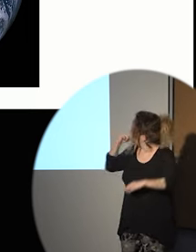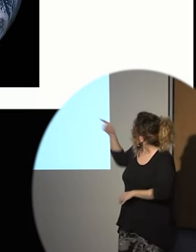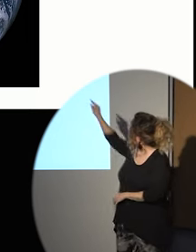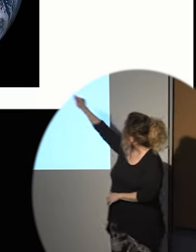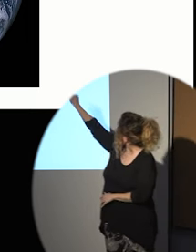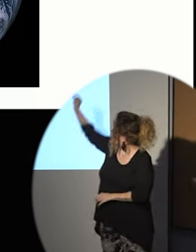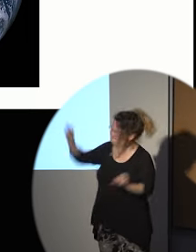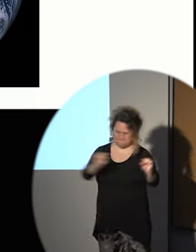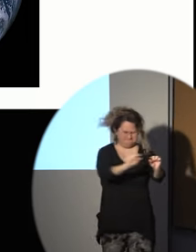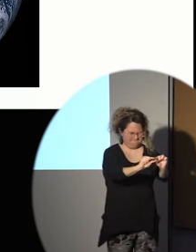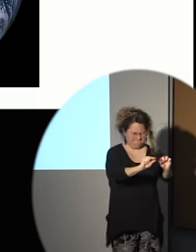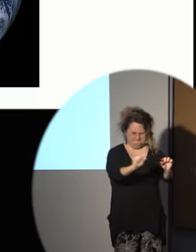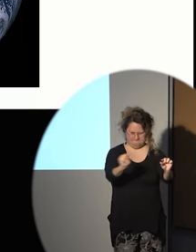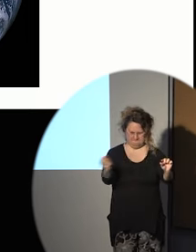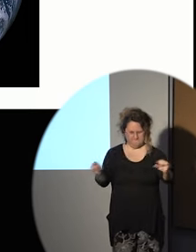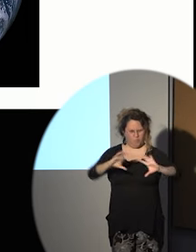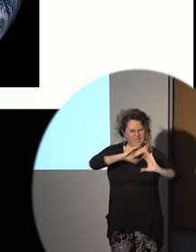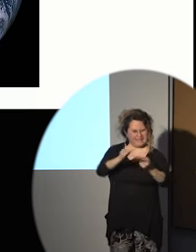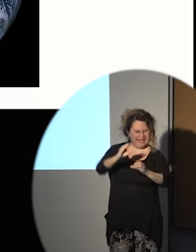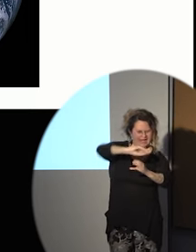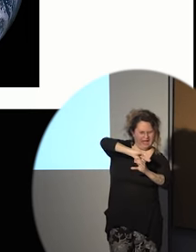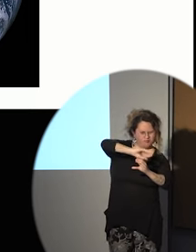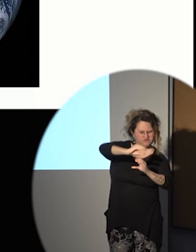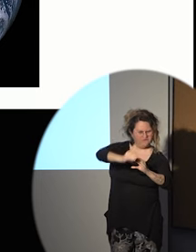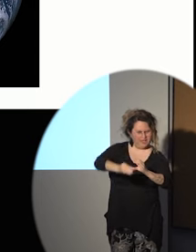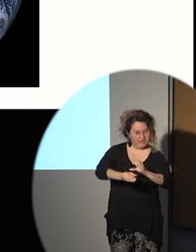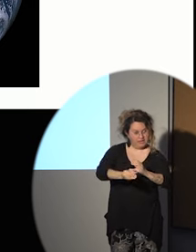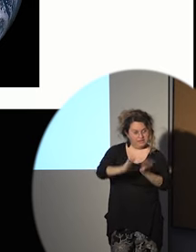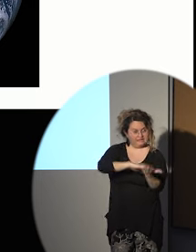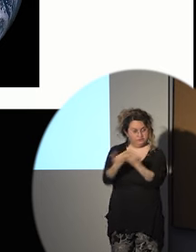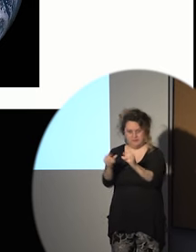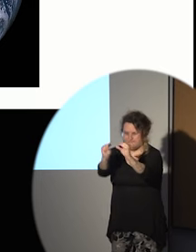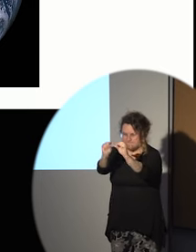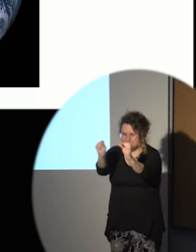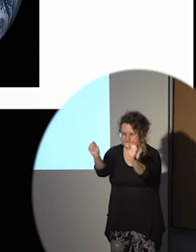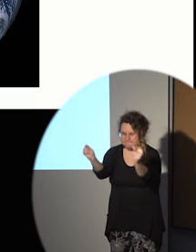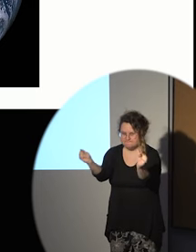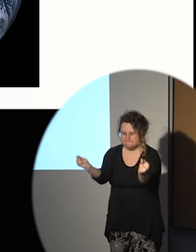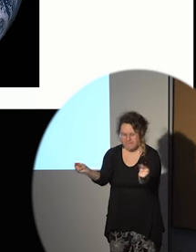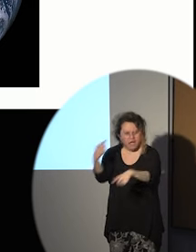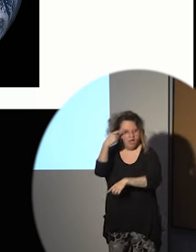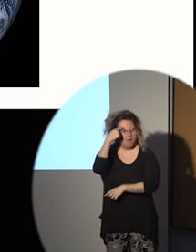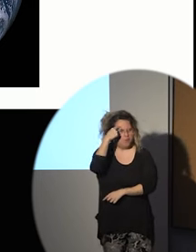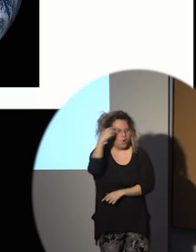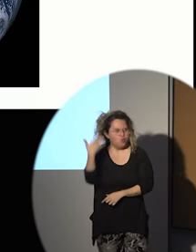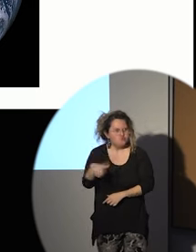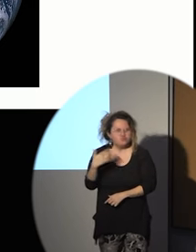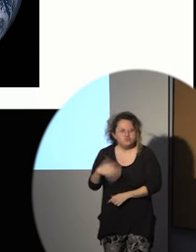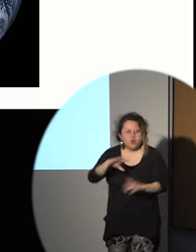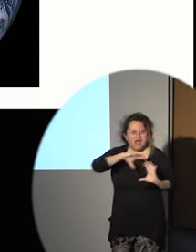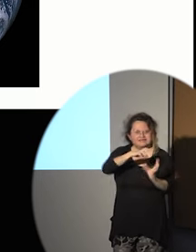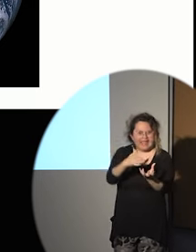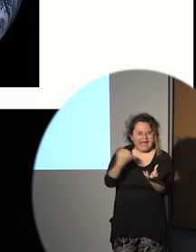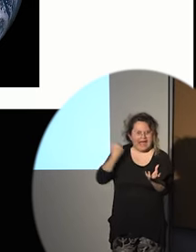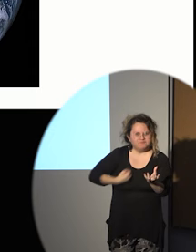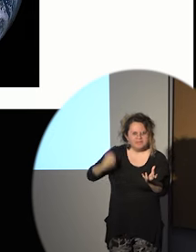C'est parce qu'on dit toujours on va détruire la Terre va disparaître à cause de l'activité humaine. C'est absolument